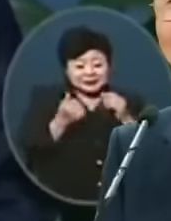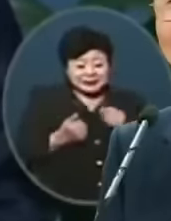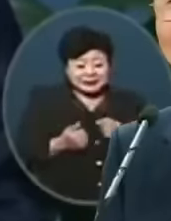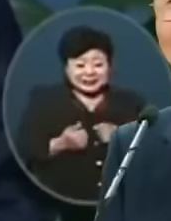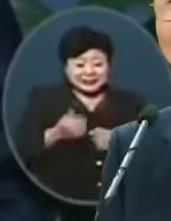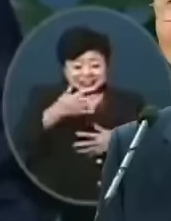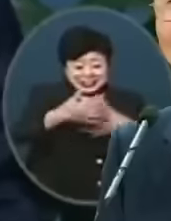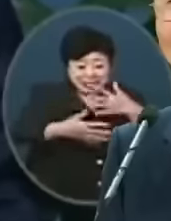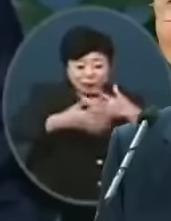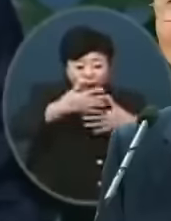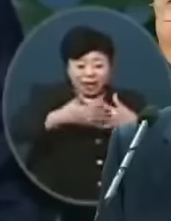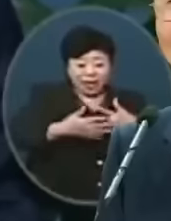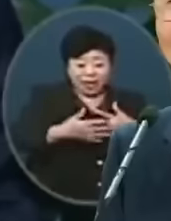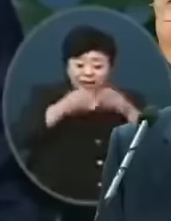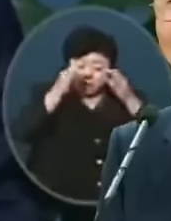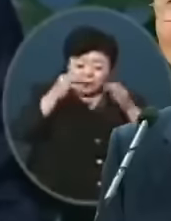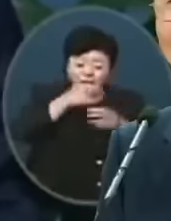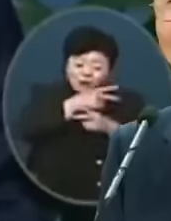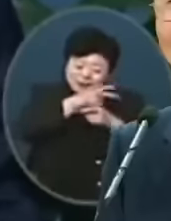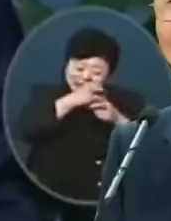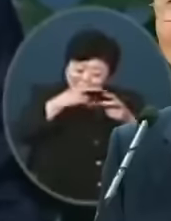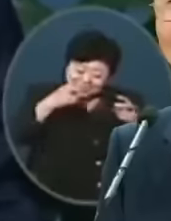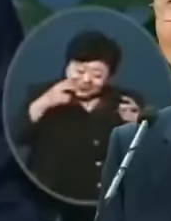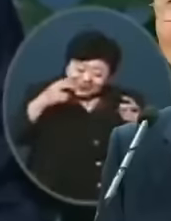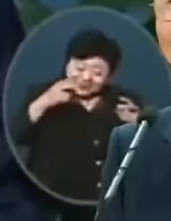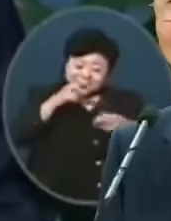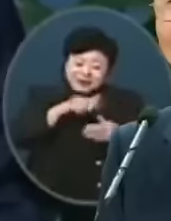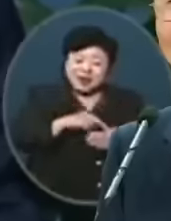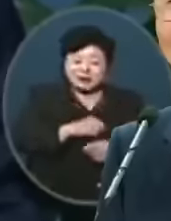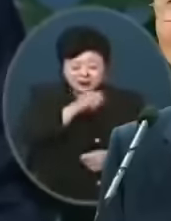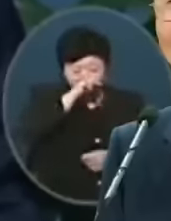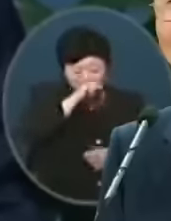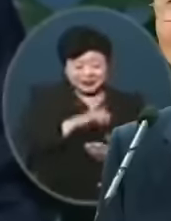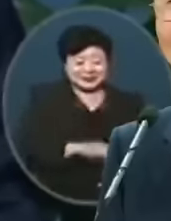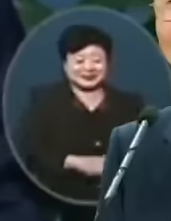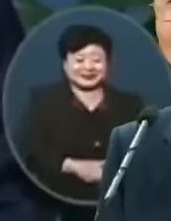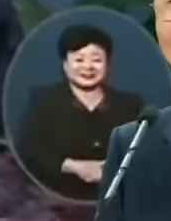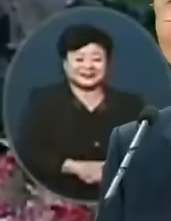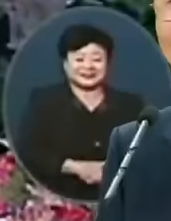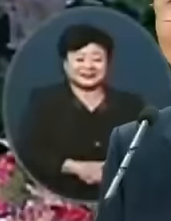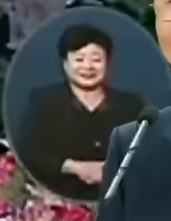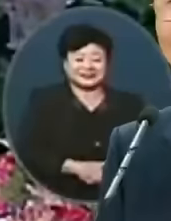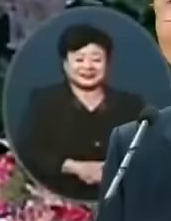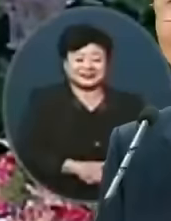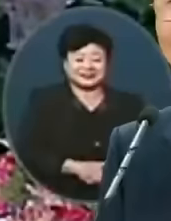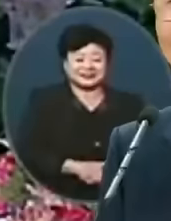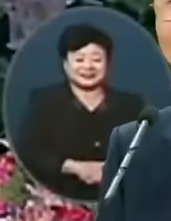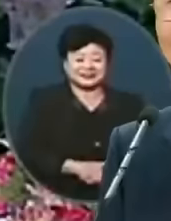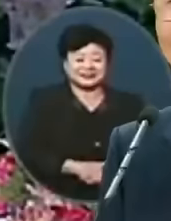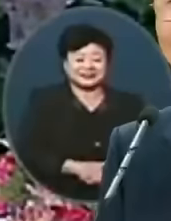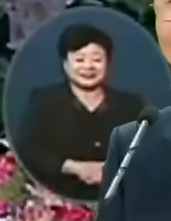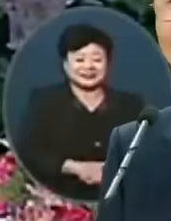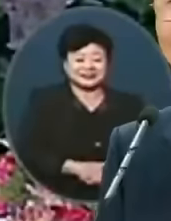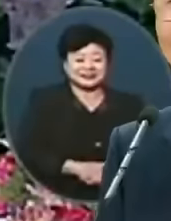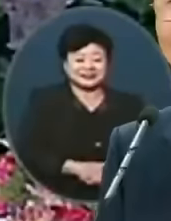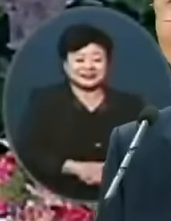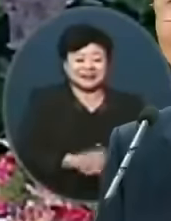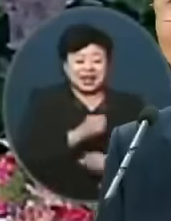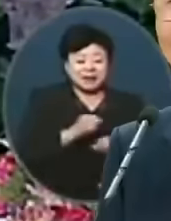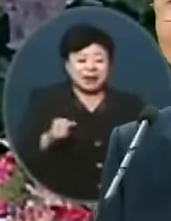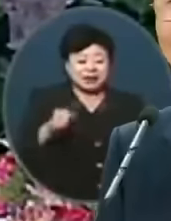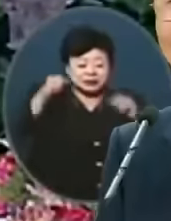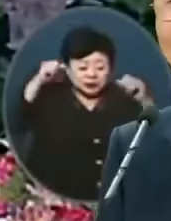그것을 보고 자면 마음이 아주 좋습니다. 흑인 해방